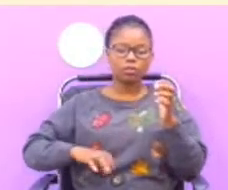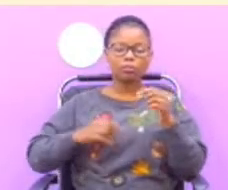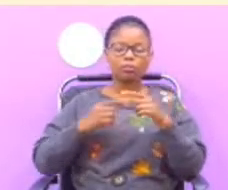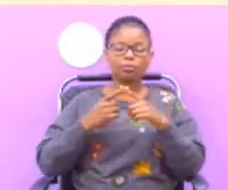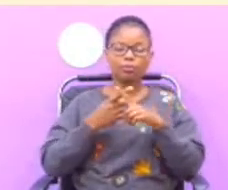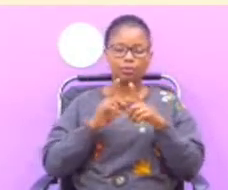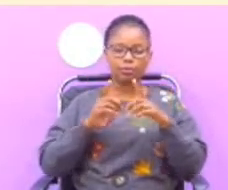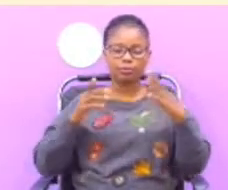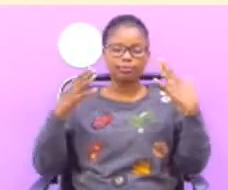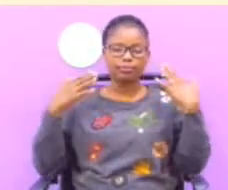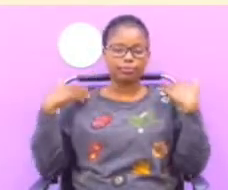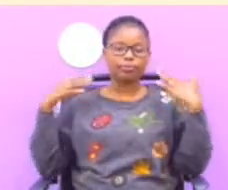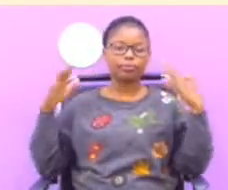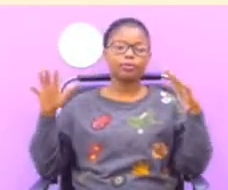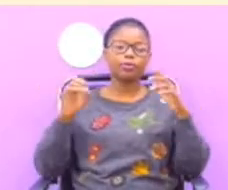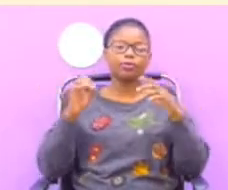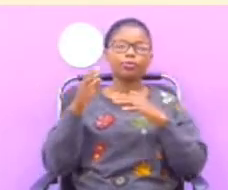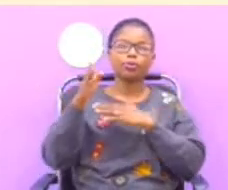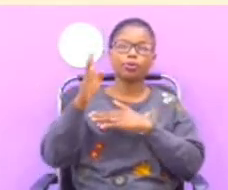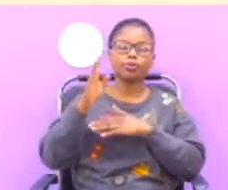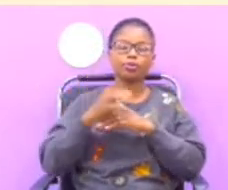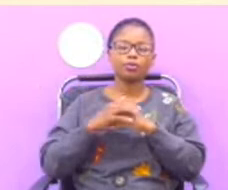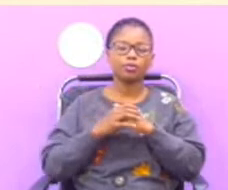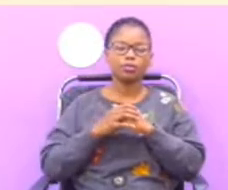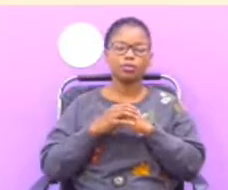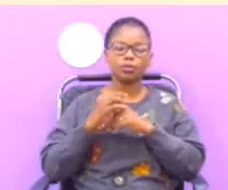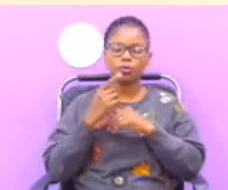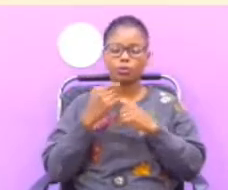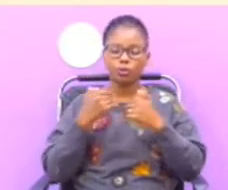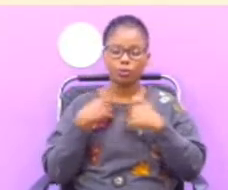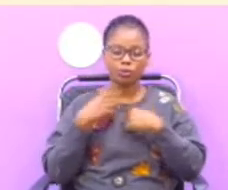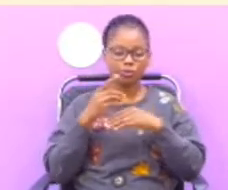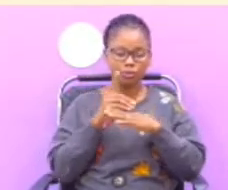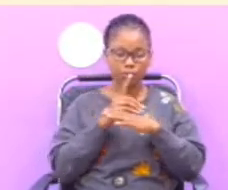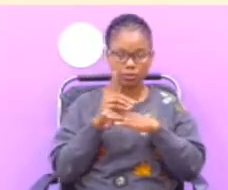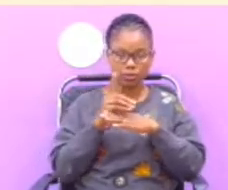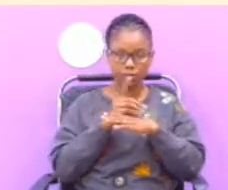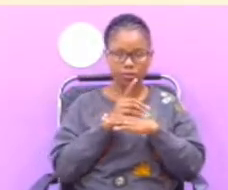Ngai. Arĩa manengeretwo macoro.